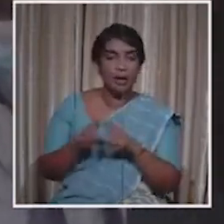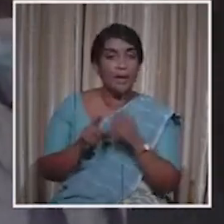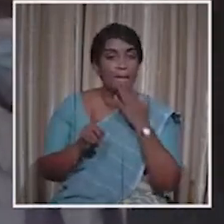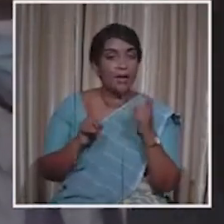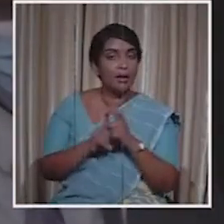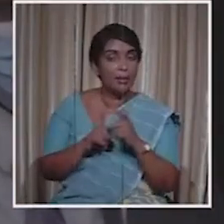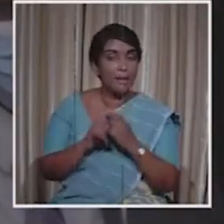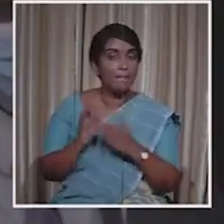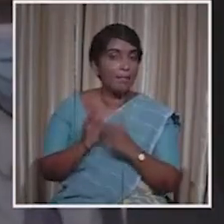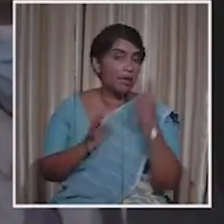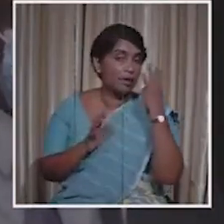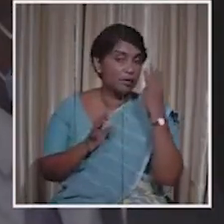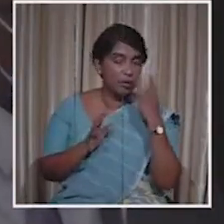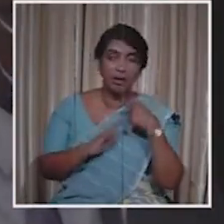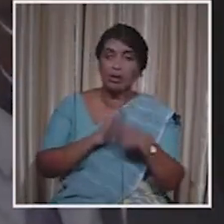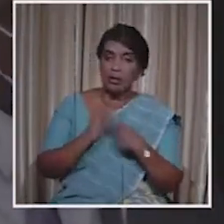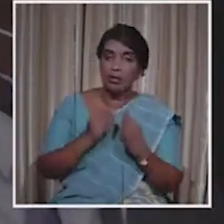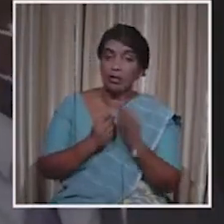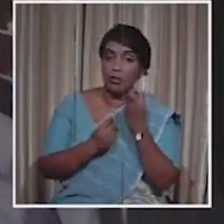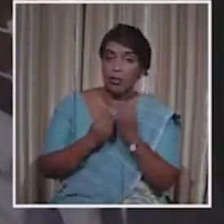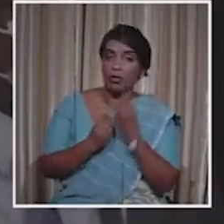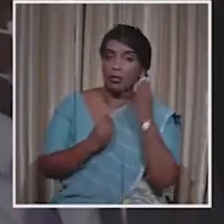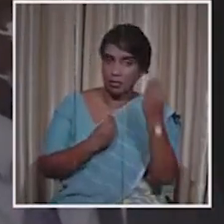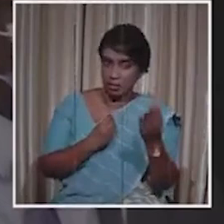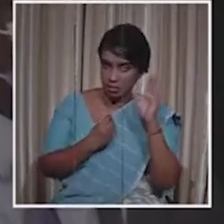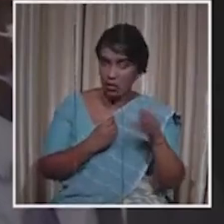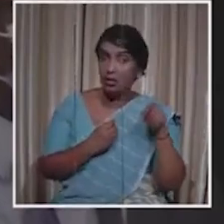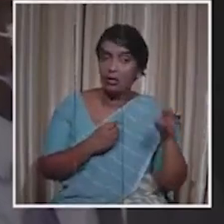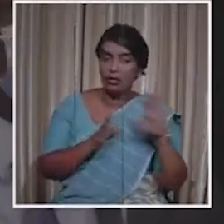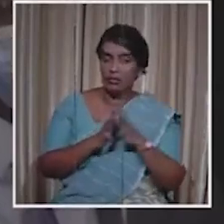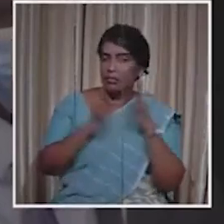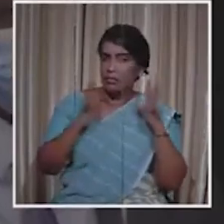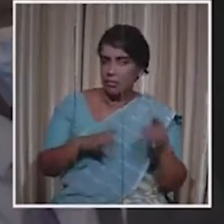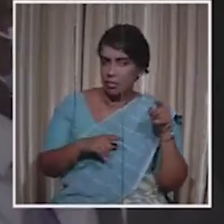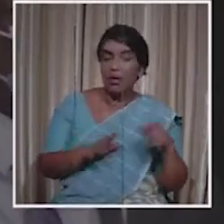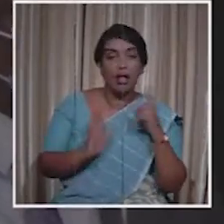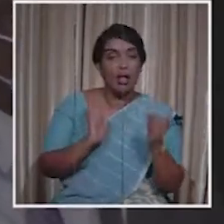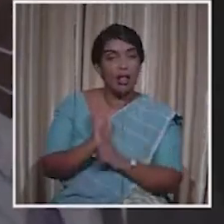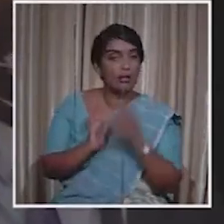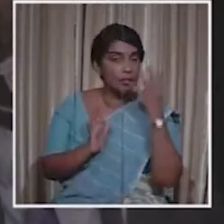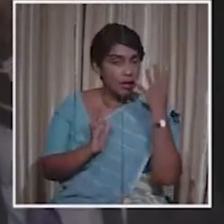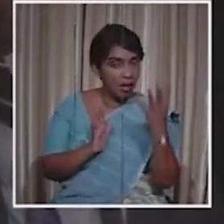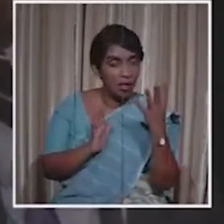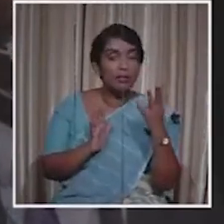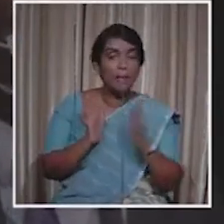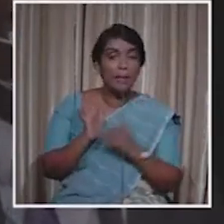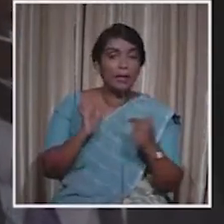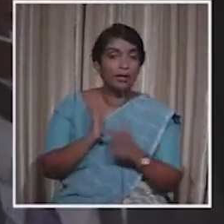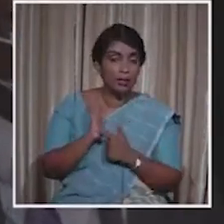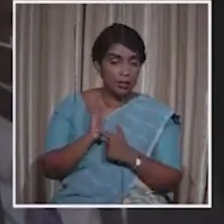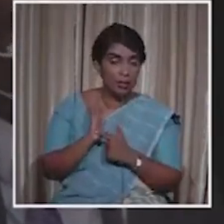3000 மில்லியனை இலங்கைக்கு காசாக வழங்கியிருக்கிறது. அதனை விட 4 லட்சம் மெட்ரிக் டன் எரிபொருட்களை